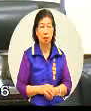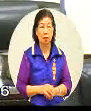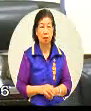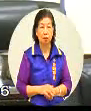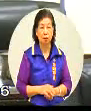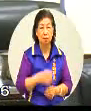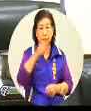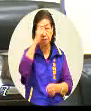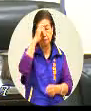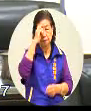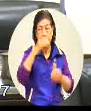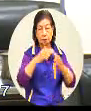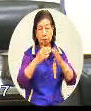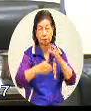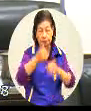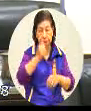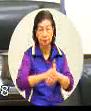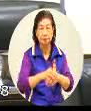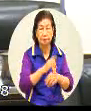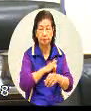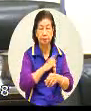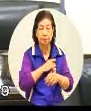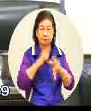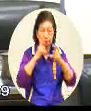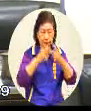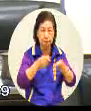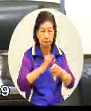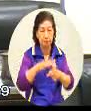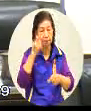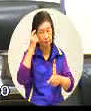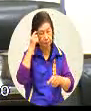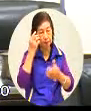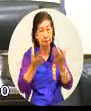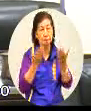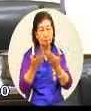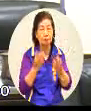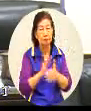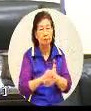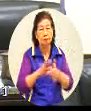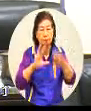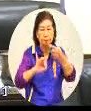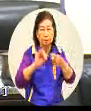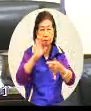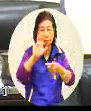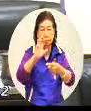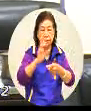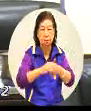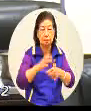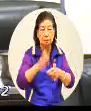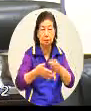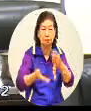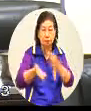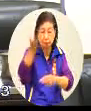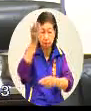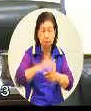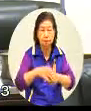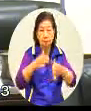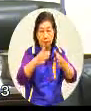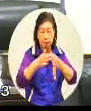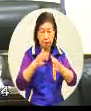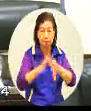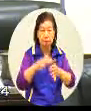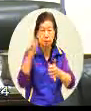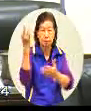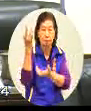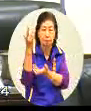啊，希望讲市长吼，对个考量一下，啊，做一个民意调查。如果无够80%支持，安尼卖做。啊，老80%，我感觉得爱做啊，